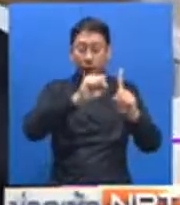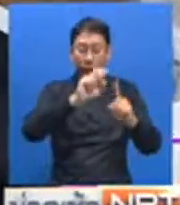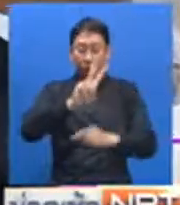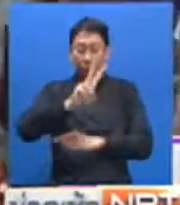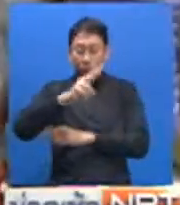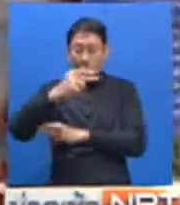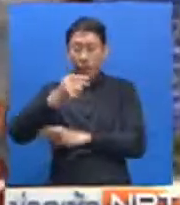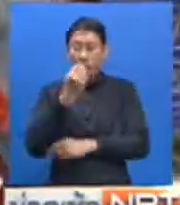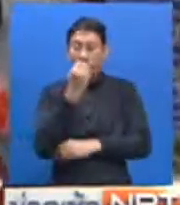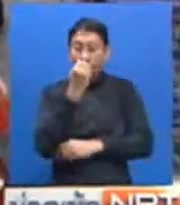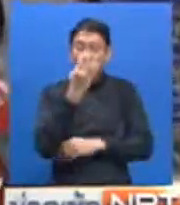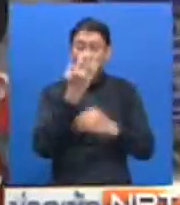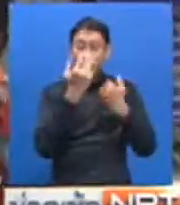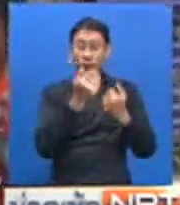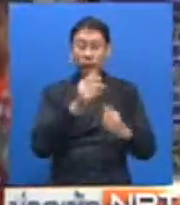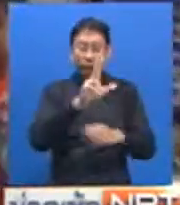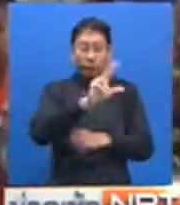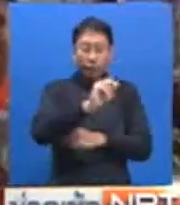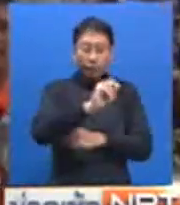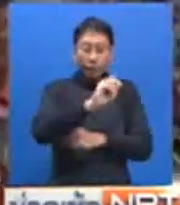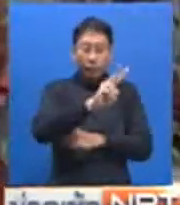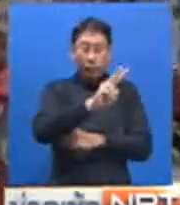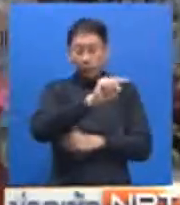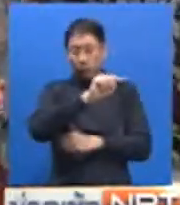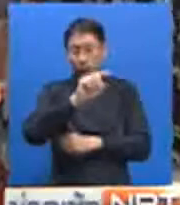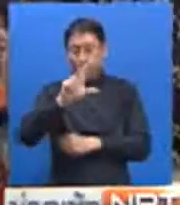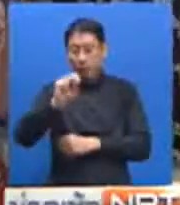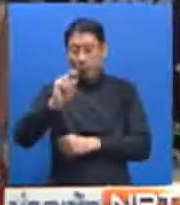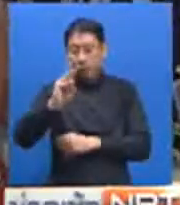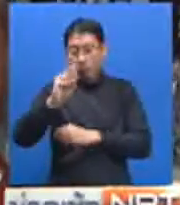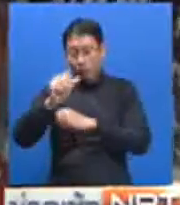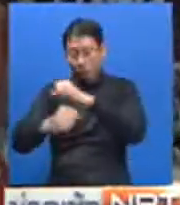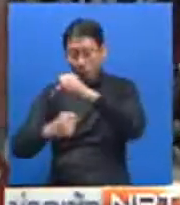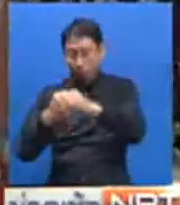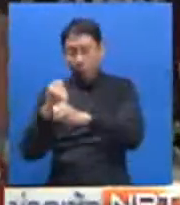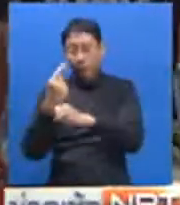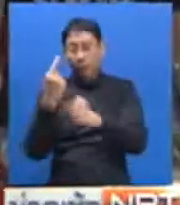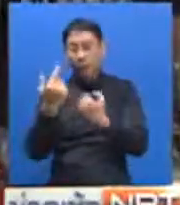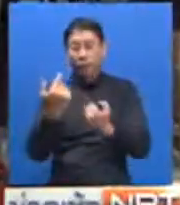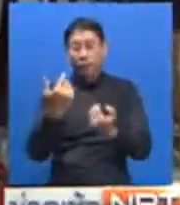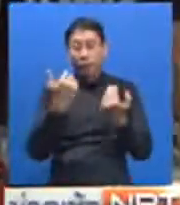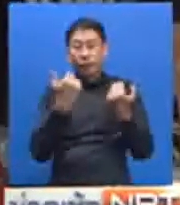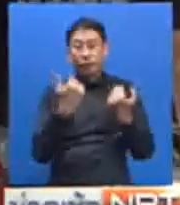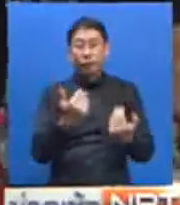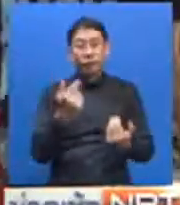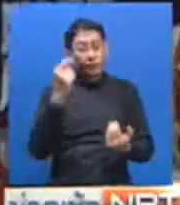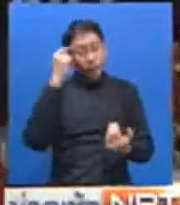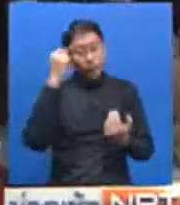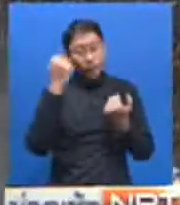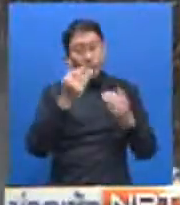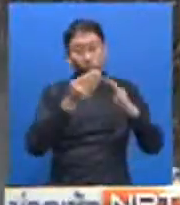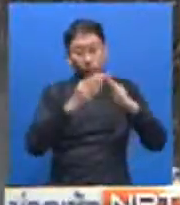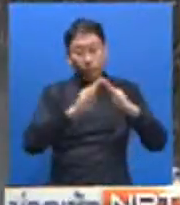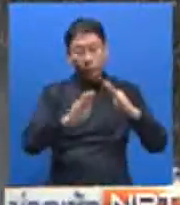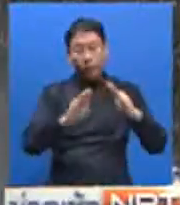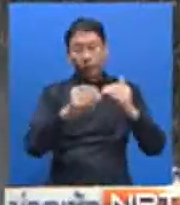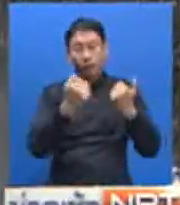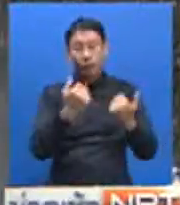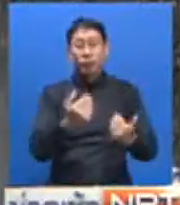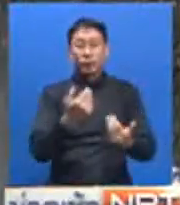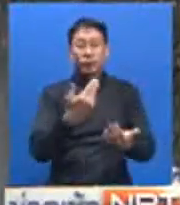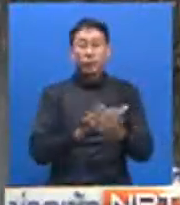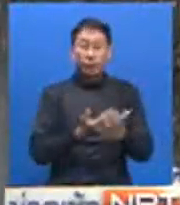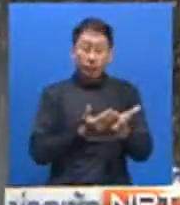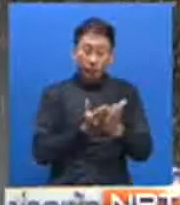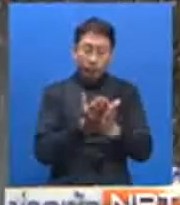อัตราดอกเบี้ยอยู่ระหว่างร้อยละ 32ถึง 36ต่อปีต่ำกว่าจะดอกเบี้ยพอดีน้องจะบอกซึ่งบริษัทที่ปล่อยสินเชื่อจะ